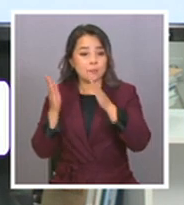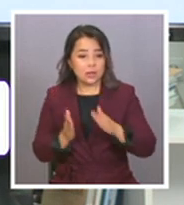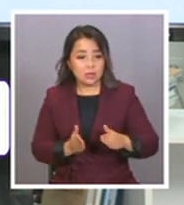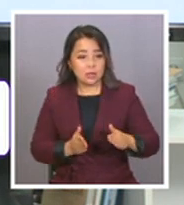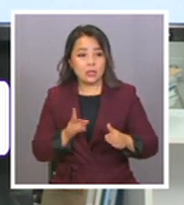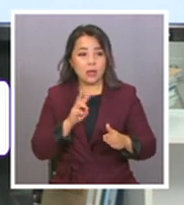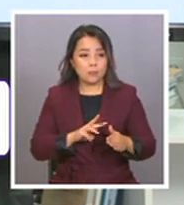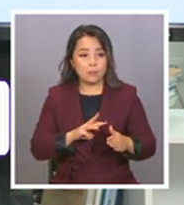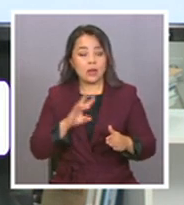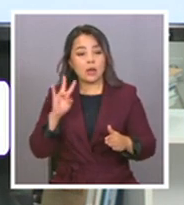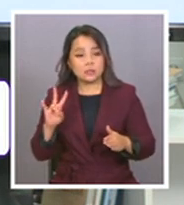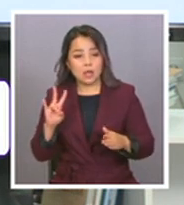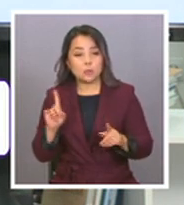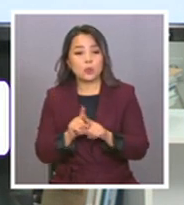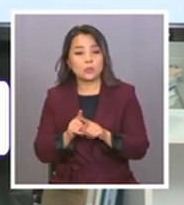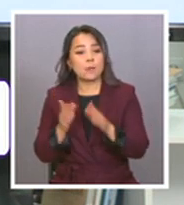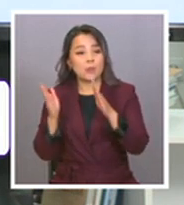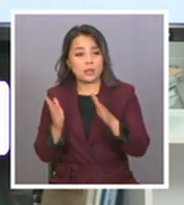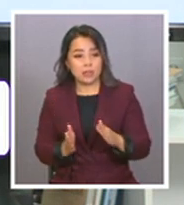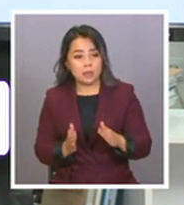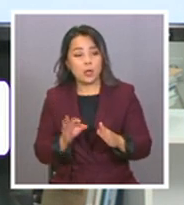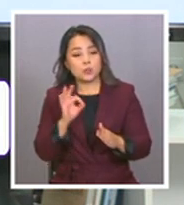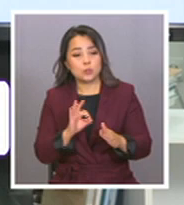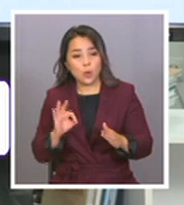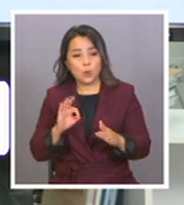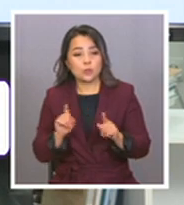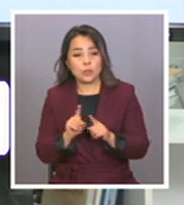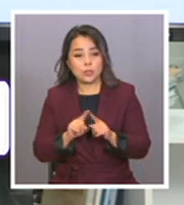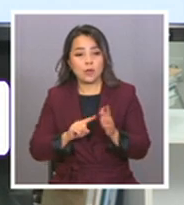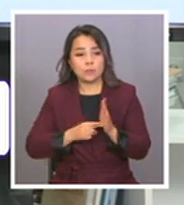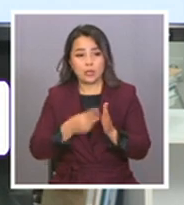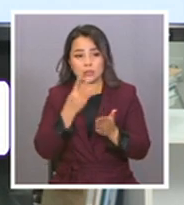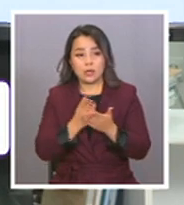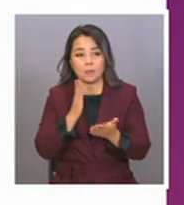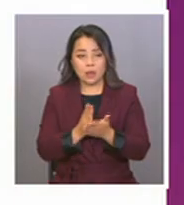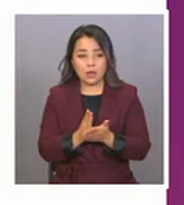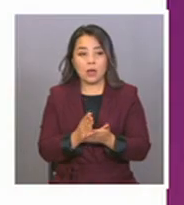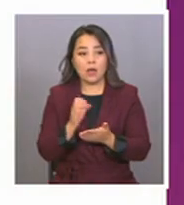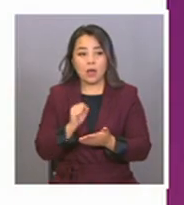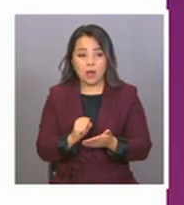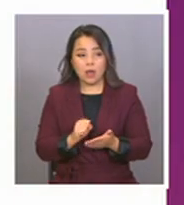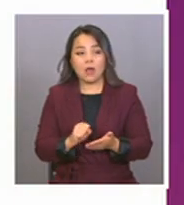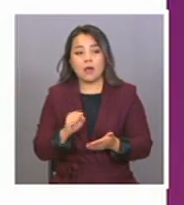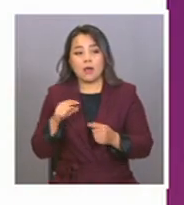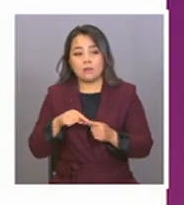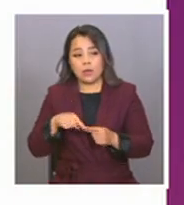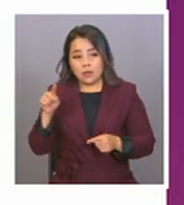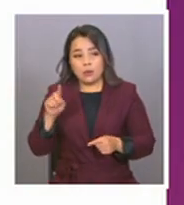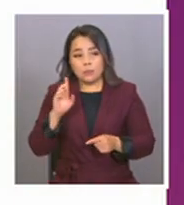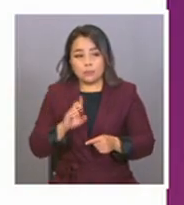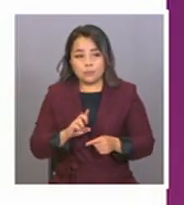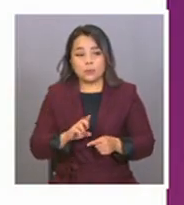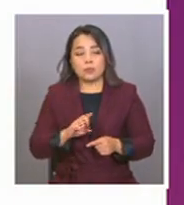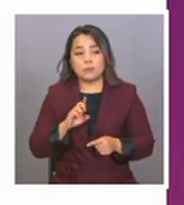М векторына да параллель. Немесе нөлдік векторға да параллель жатыр. Ал А векторы, А, Б векторы,